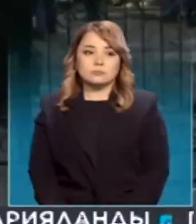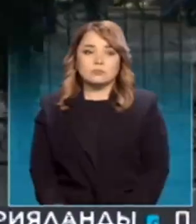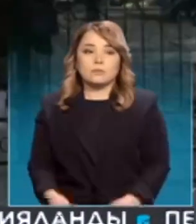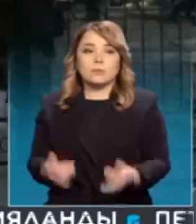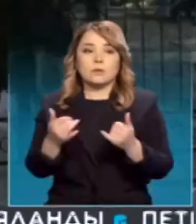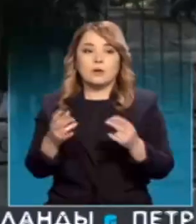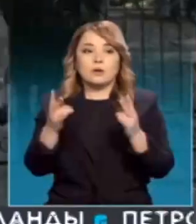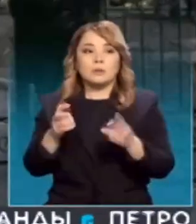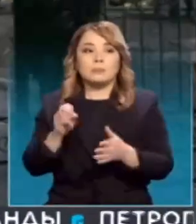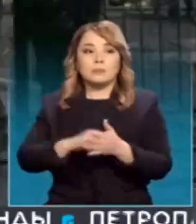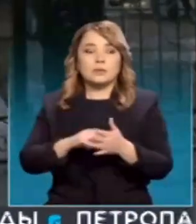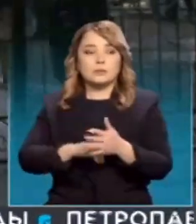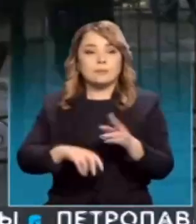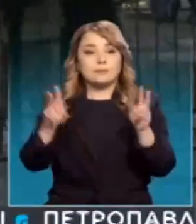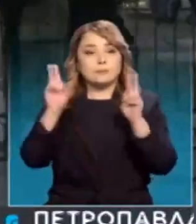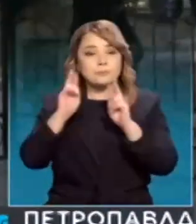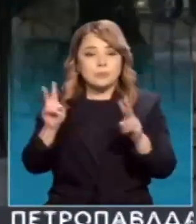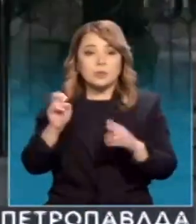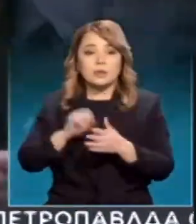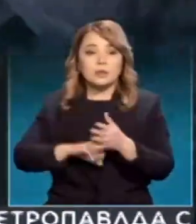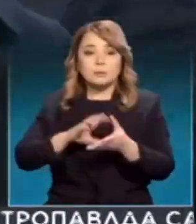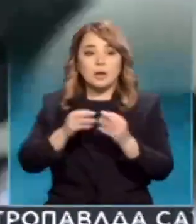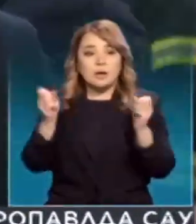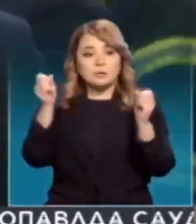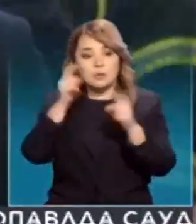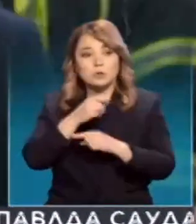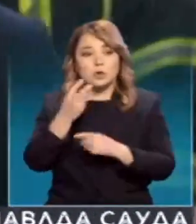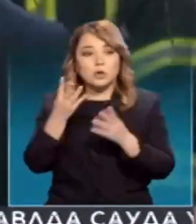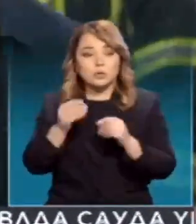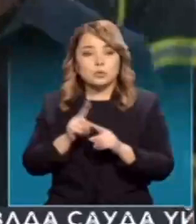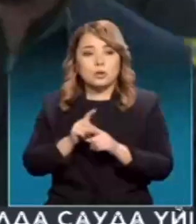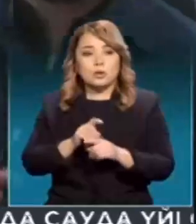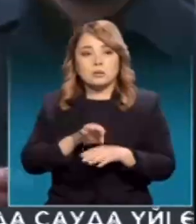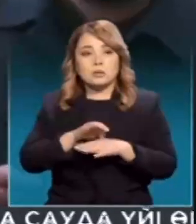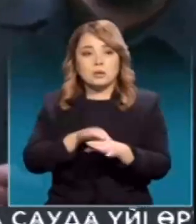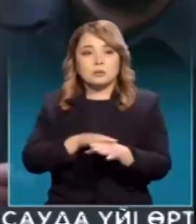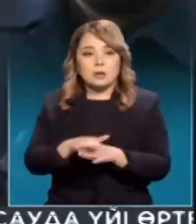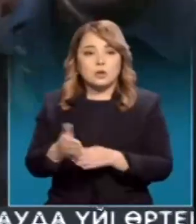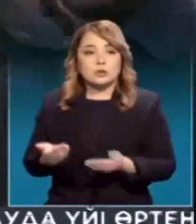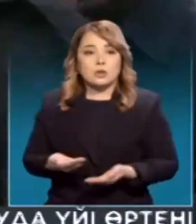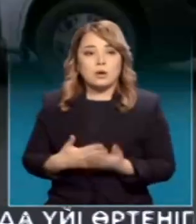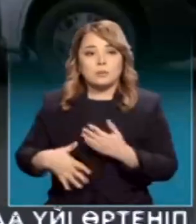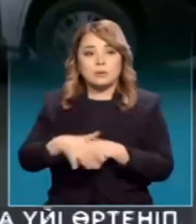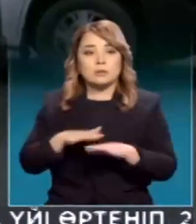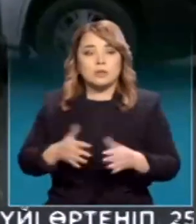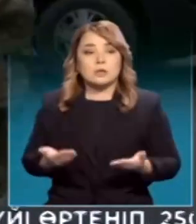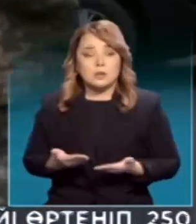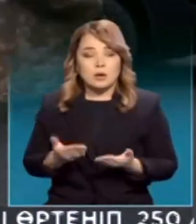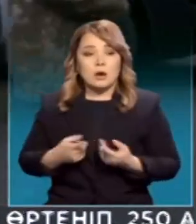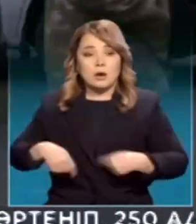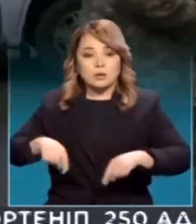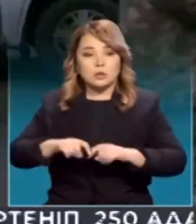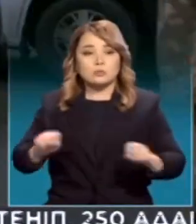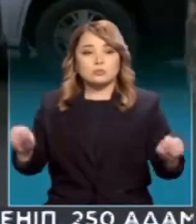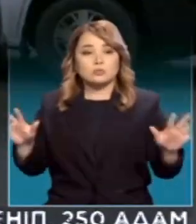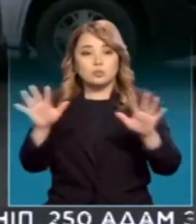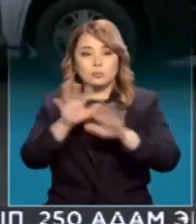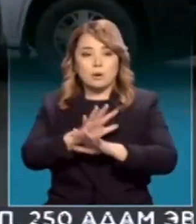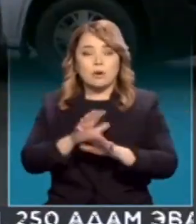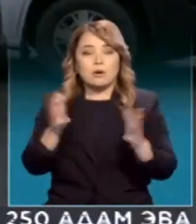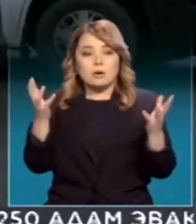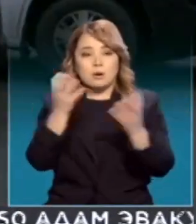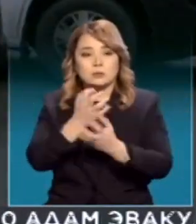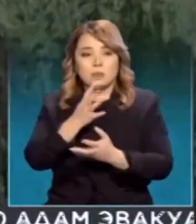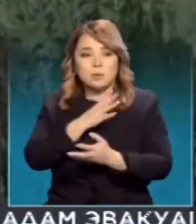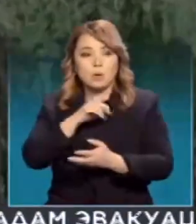Әзірге апаттың неден болғаны белгісіз, оның себебін анықтауға бірнеше күн кетуі мүмкін. Тұрғындардың сөзінше, оқиға болған кезде айналаны тұман басып, қараңғы